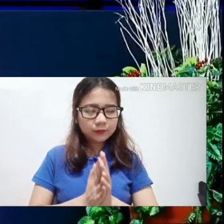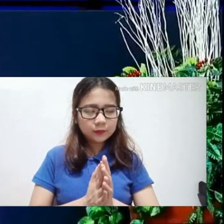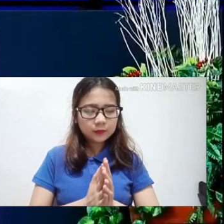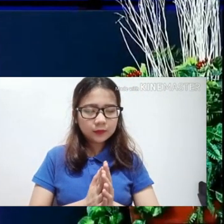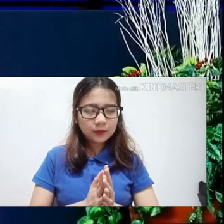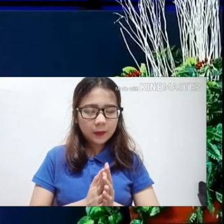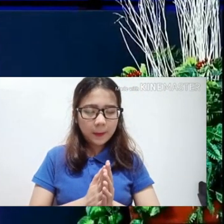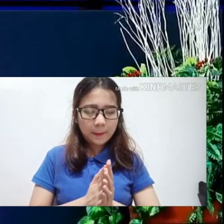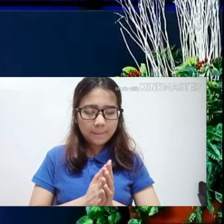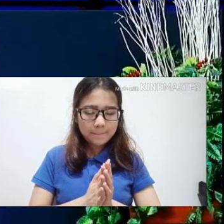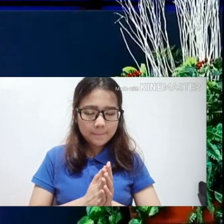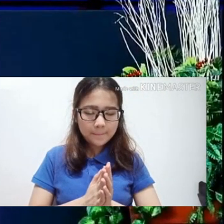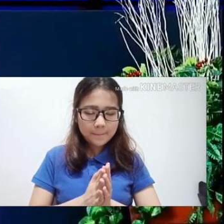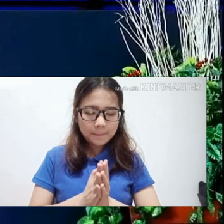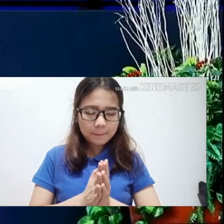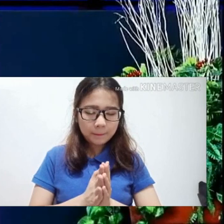hinihiling